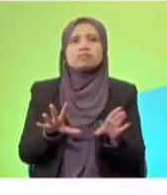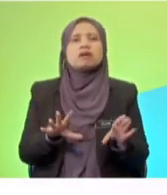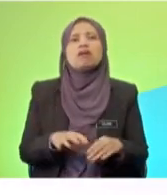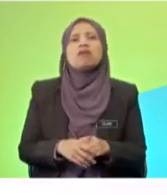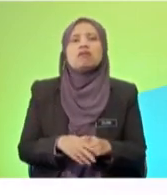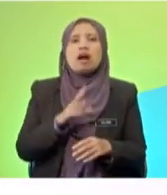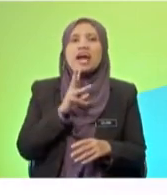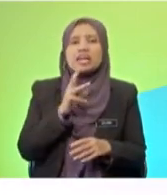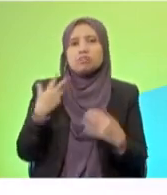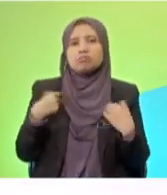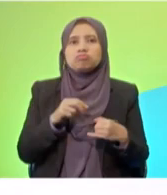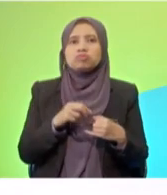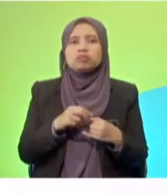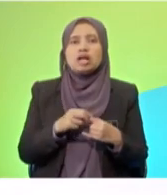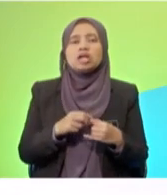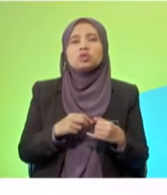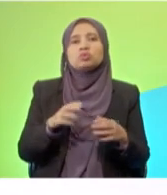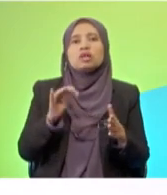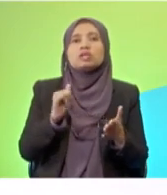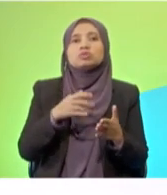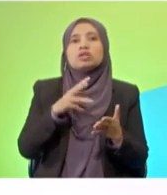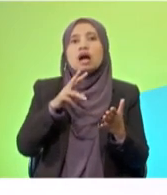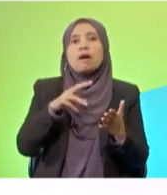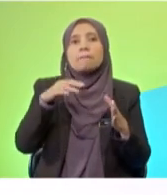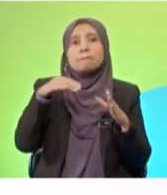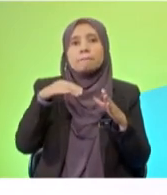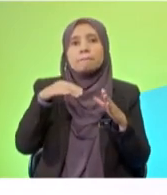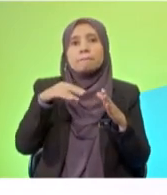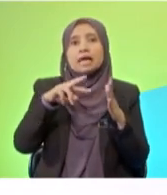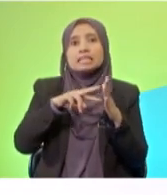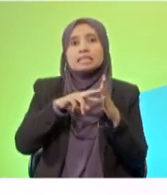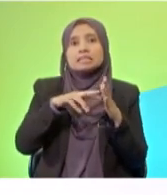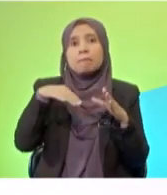gitu udah masuk makruh deh tuh nah itu udah memang ee berlebih-lebihan